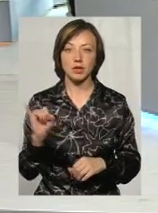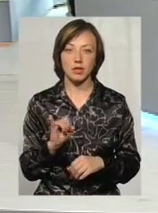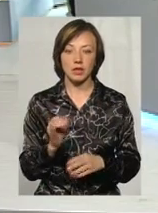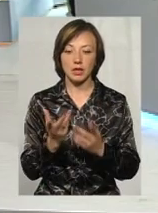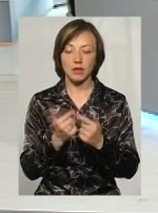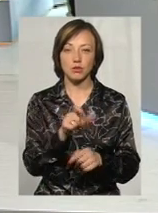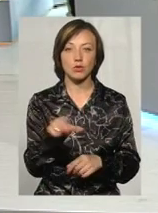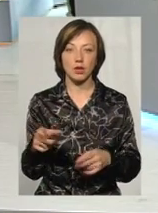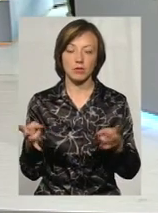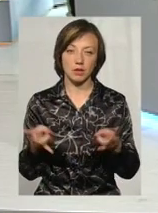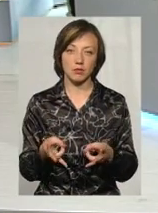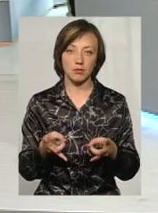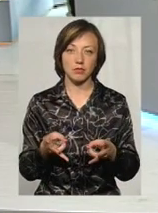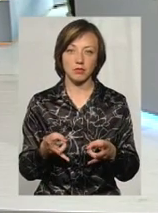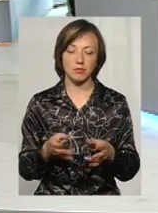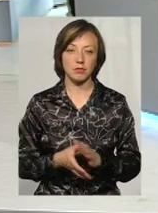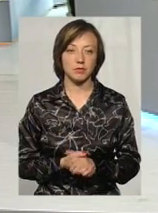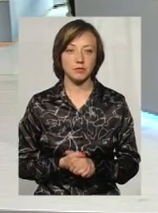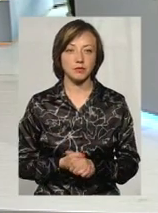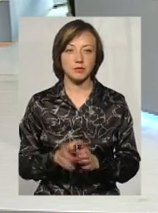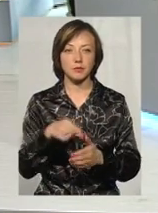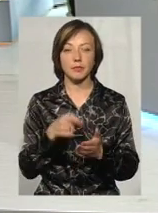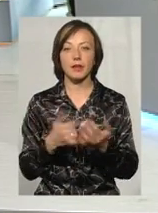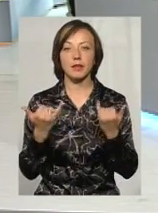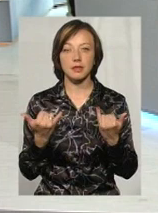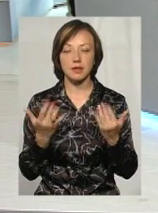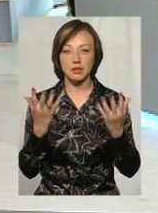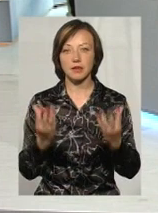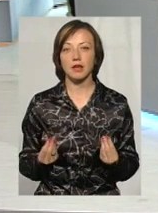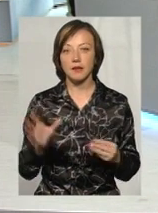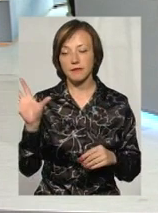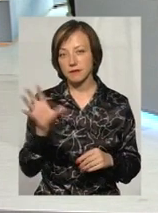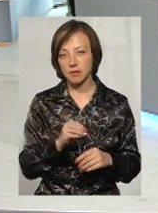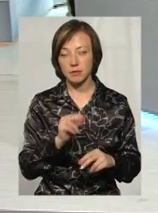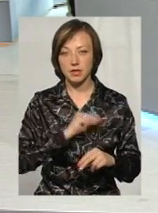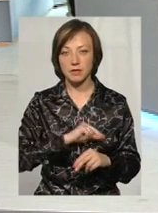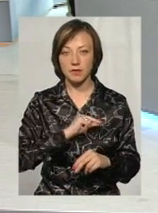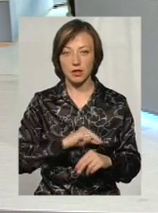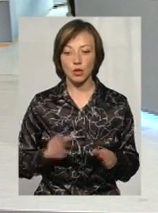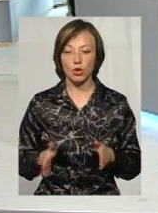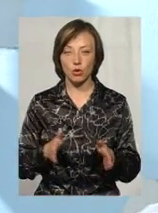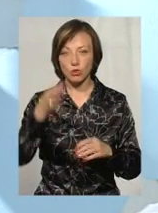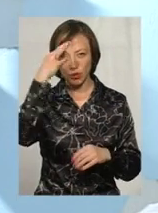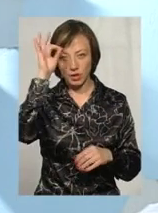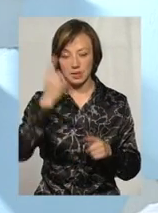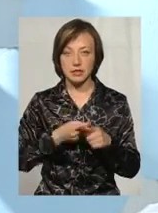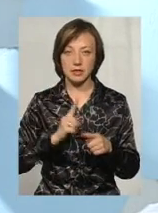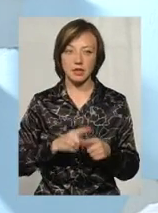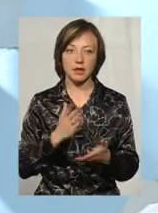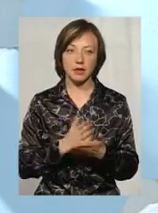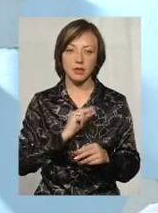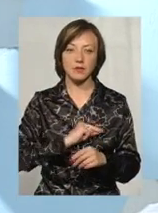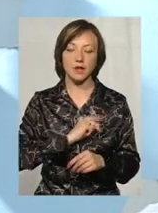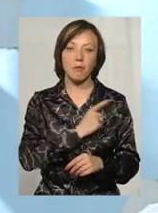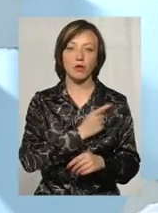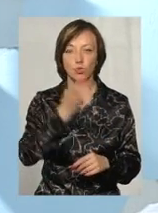кількість людей, які будуть працювати у цьому відділі. Зараз, на даний час, всі співробітники дорожньої поліції – це є співробітники